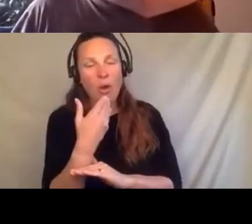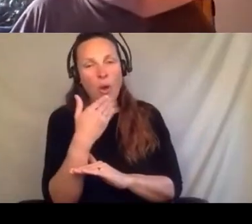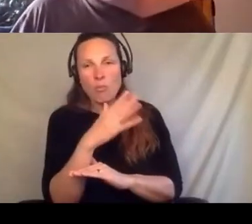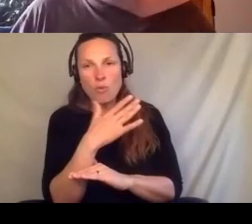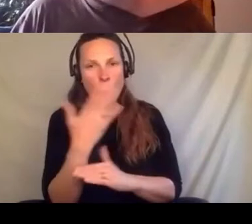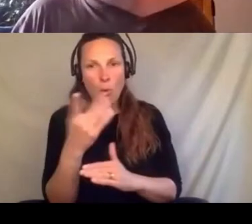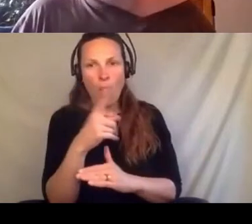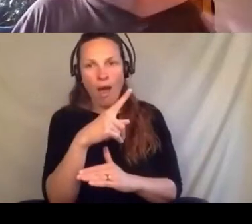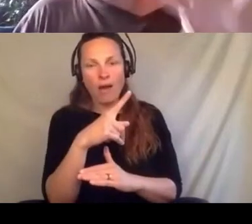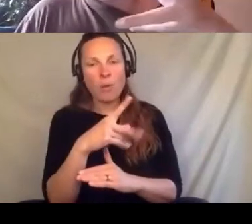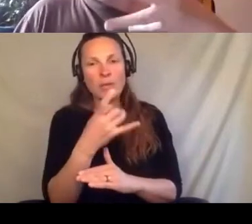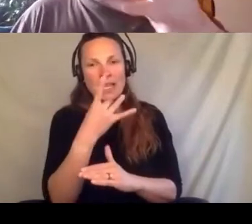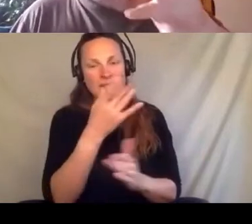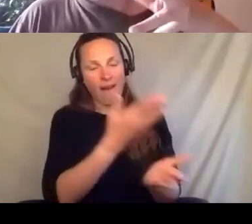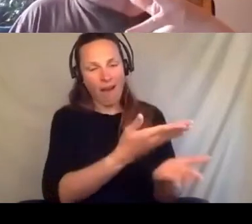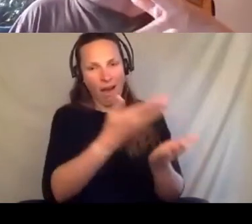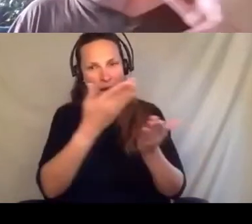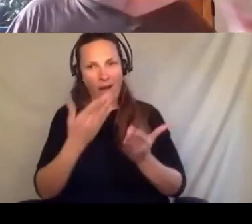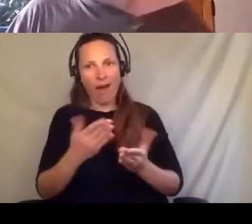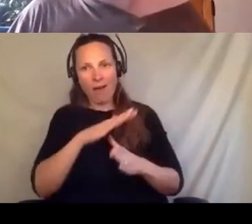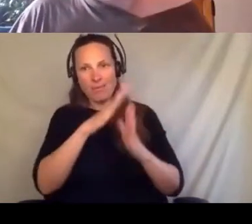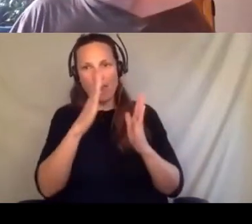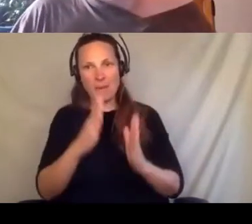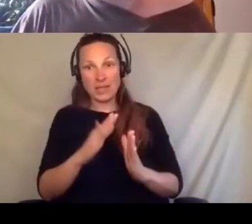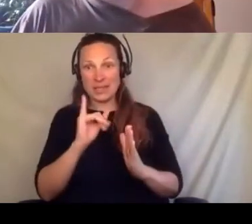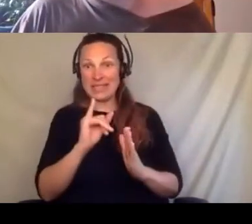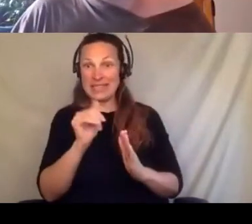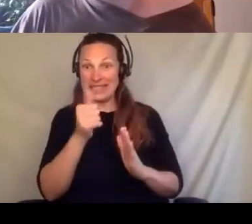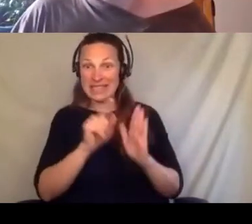l'intérieur dès qu'il fait au moins 10 degrés.